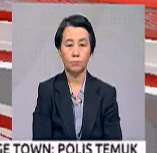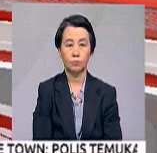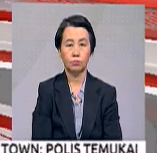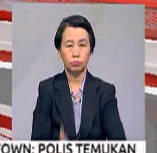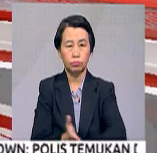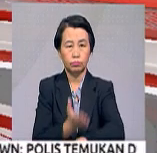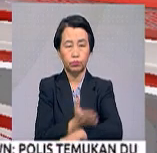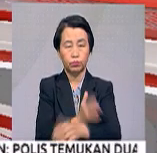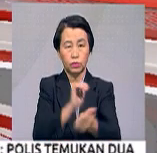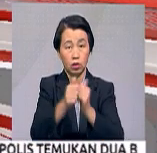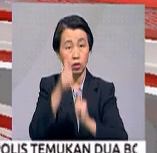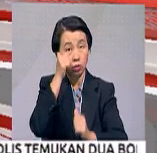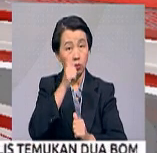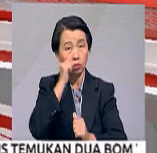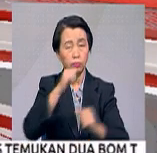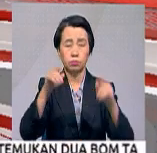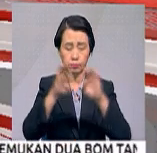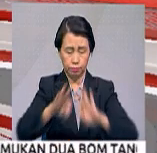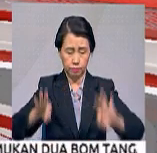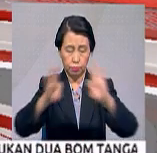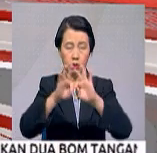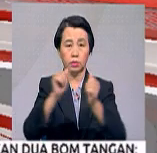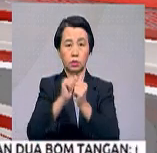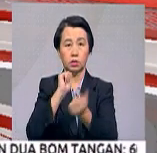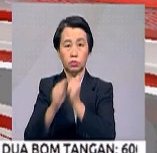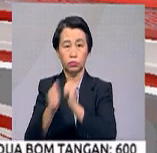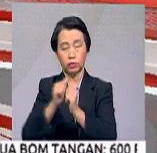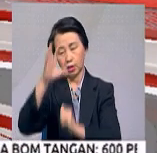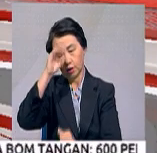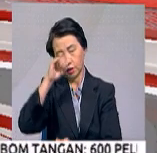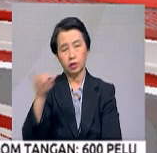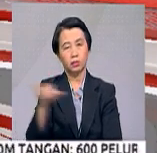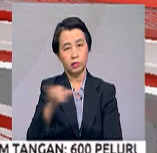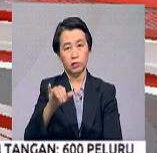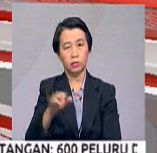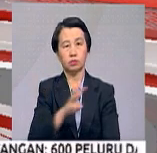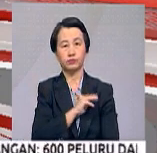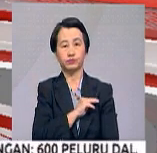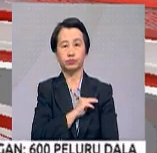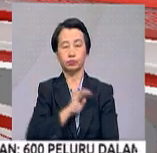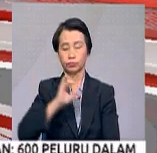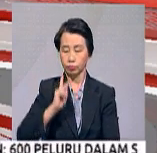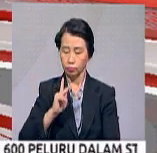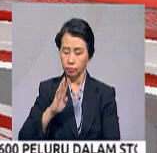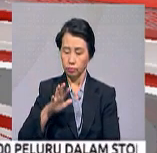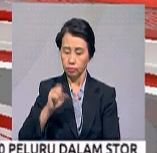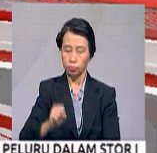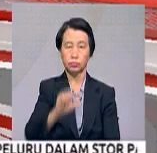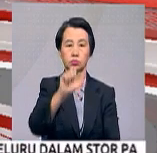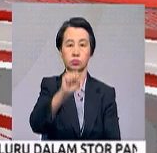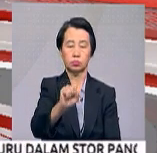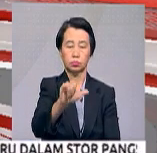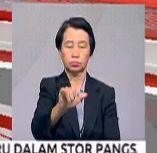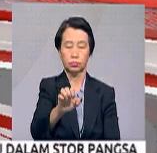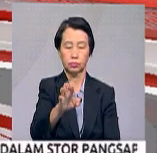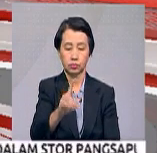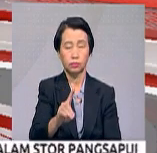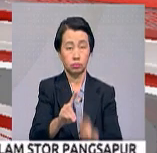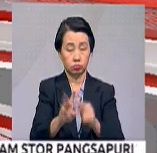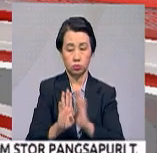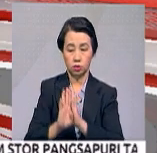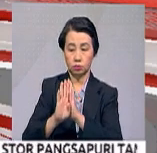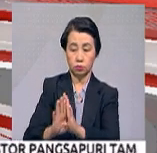Pemerkasaan sukan wanita juga sama penting dengan sukan lelaki. Tegas Menteri Belia dan Sukan, Syed Saddiq Syed Abdul Rahman, ia